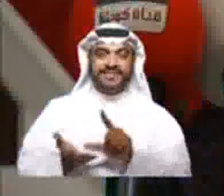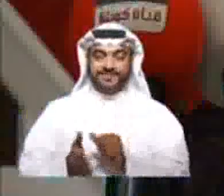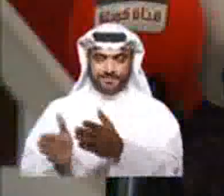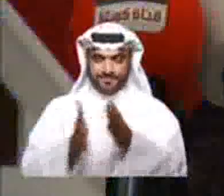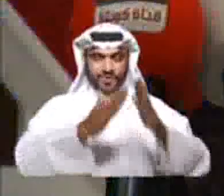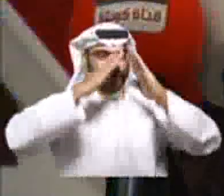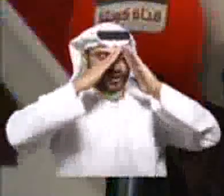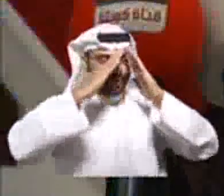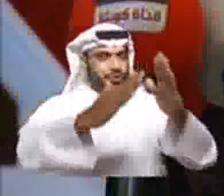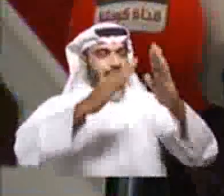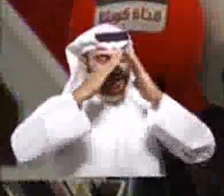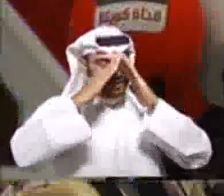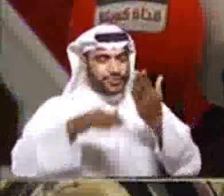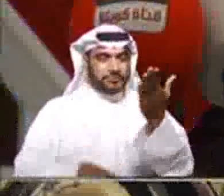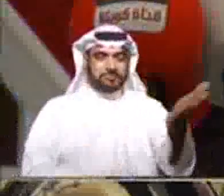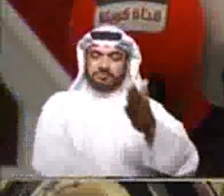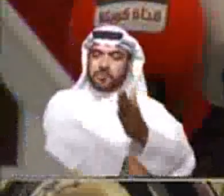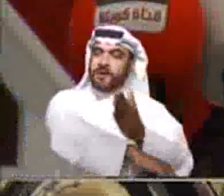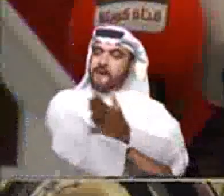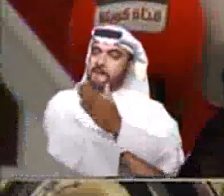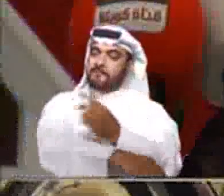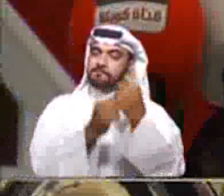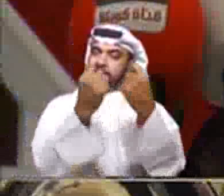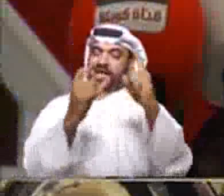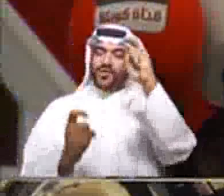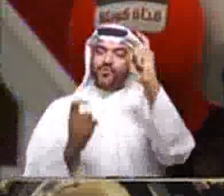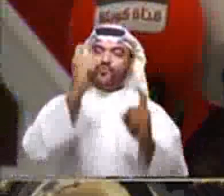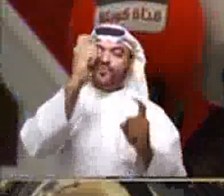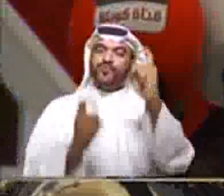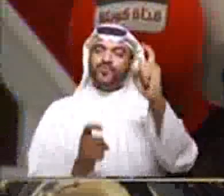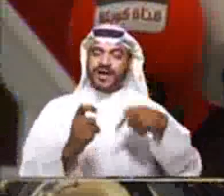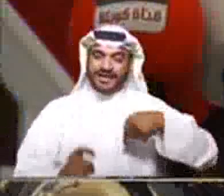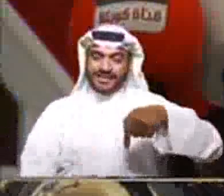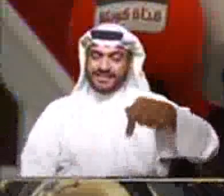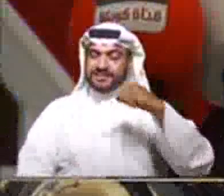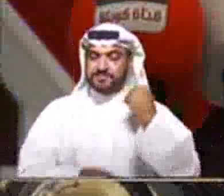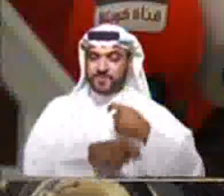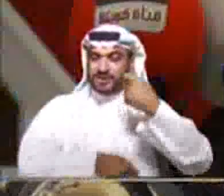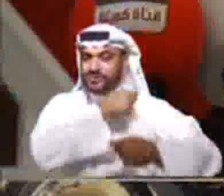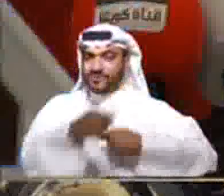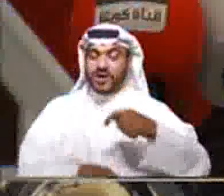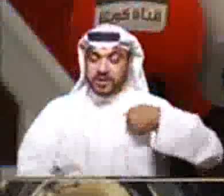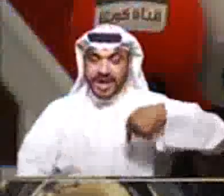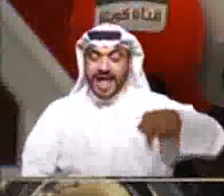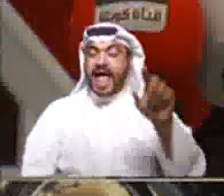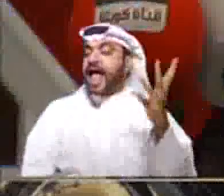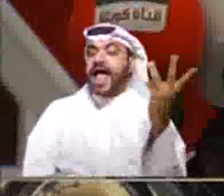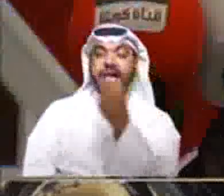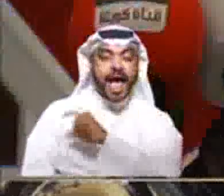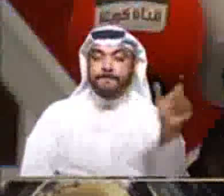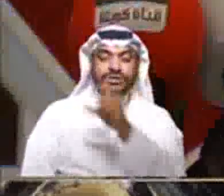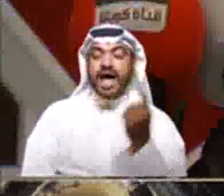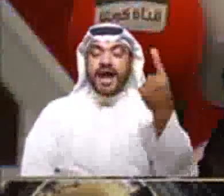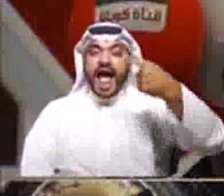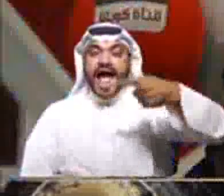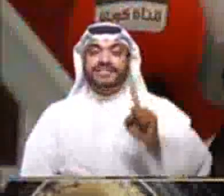بالشكر على الجهود التي بذلت لإنجاح هذه المسابقة التي امتدت على مدى نحو 10 شهور من العمل